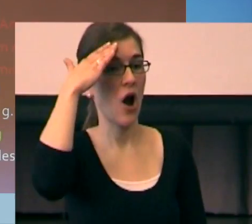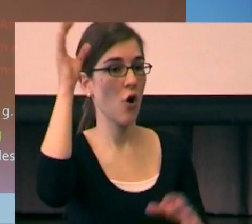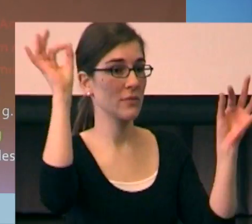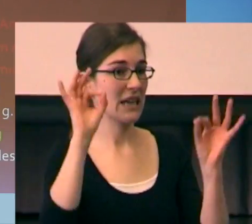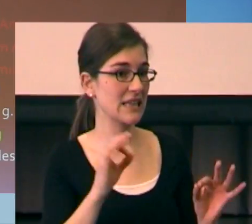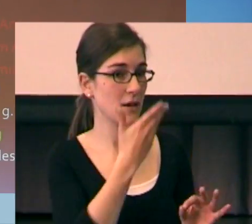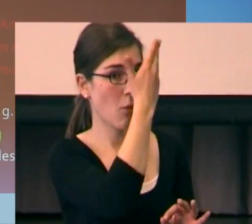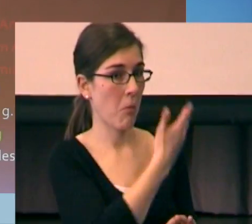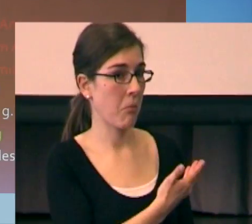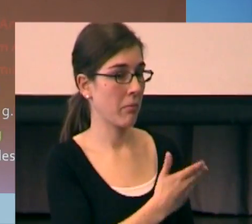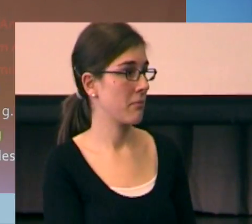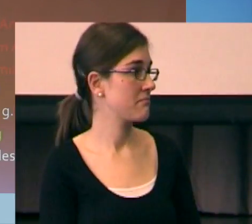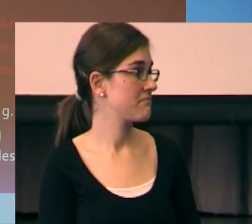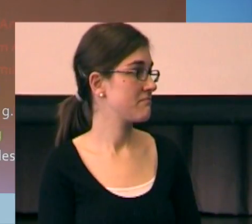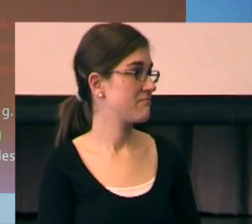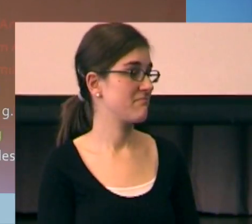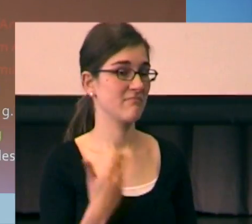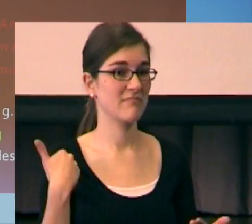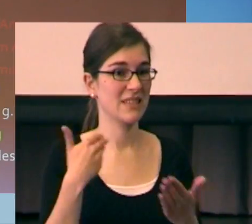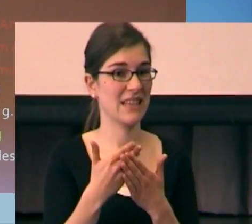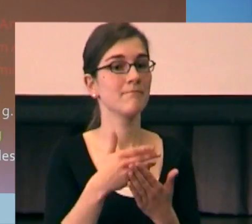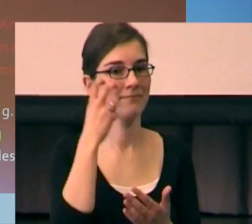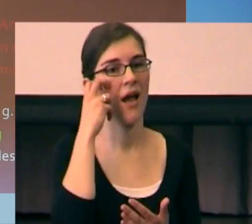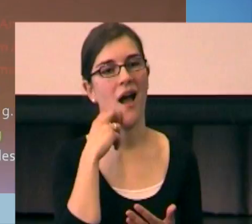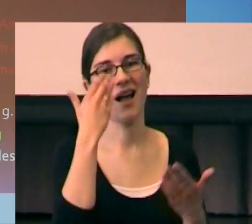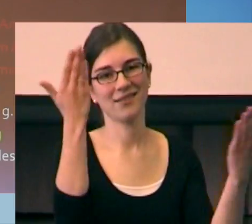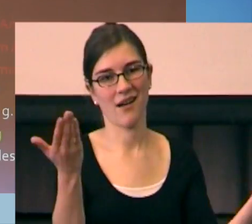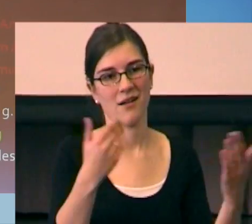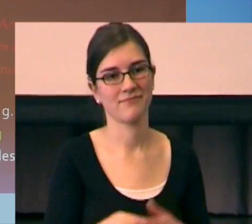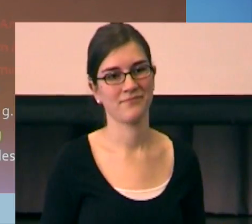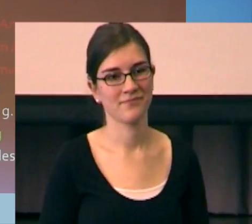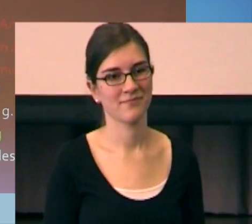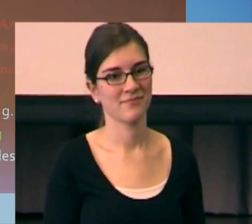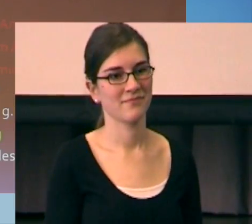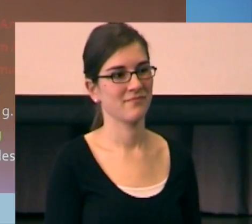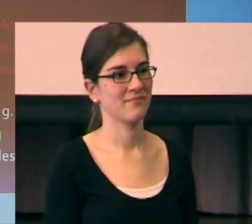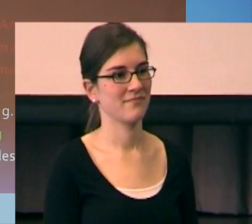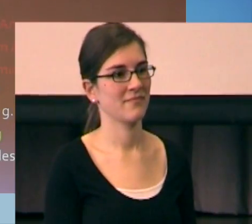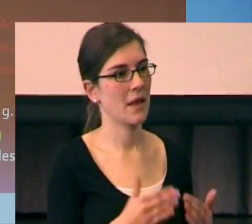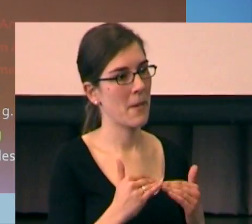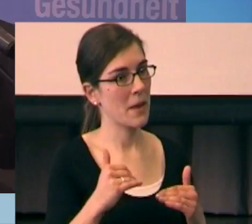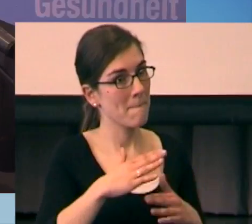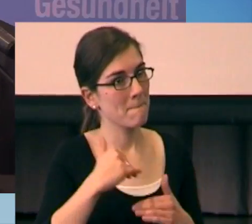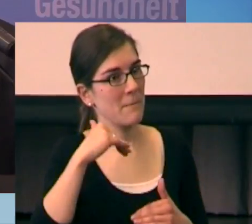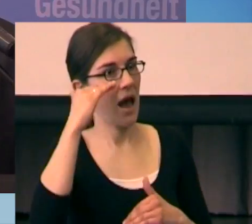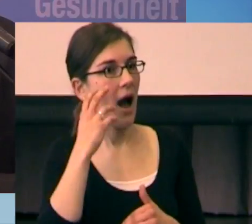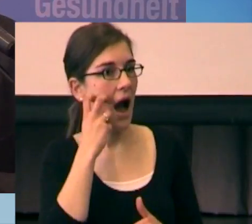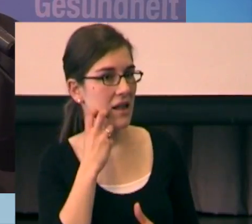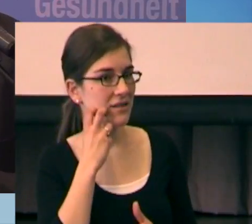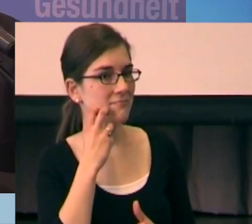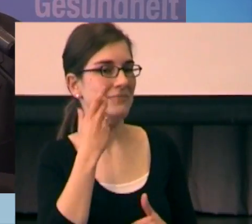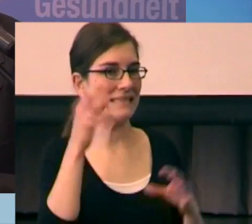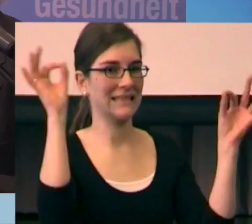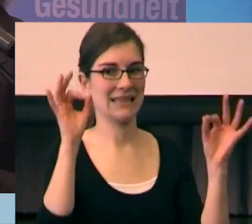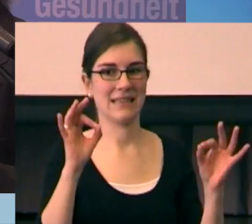ist nach wie vor das Alter. Das Alter ist das höchste oder größte Risiko, an Prostatakrebs zu